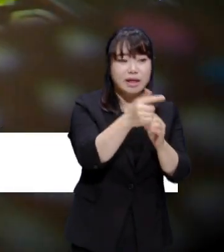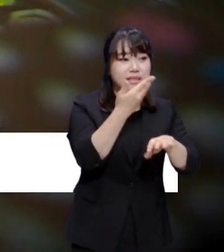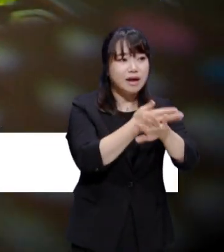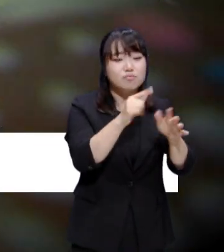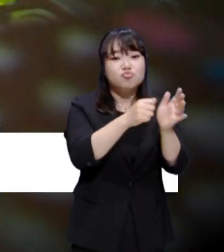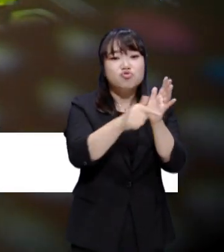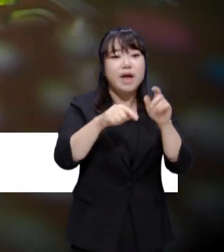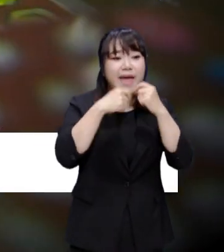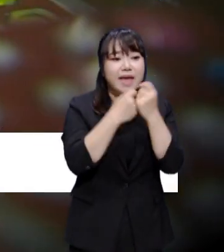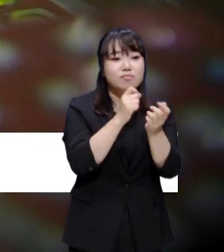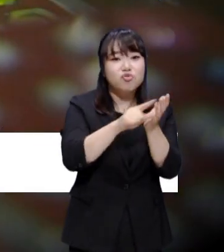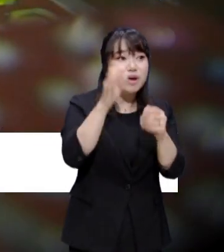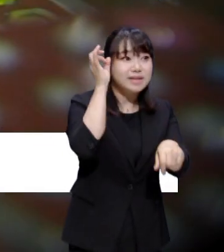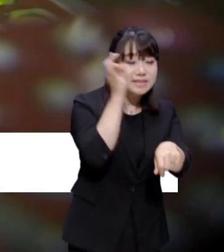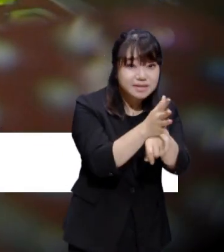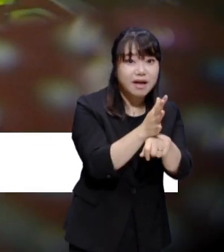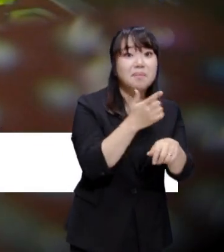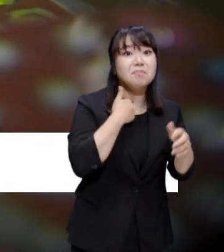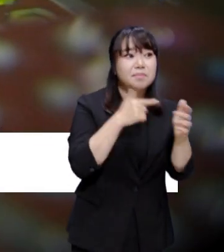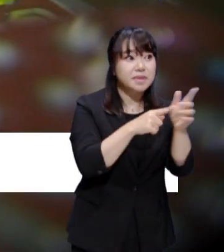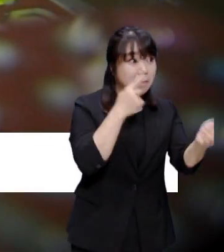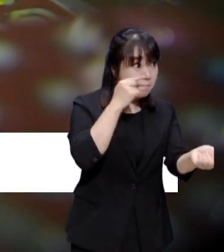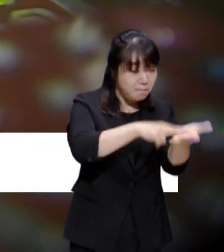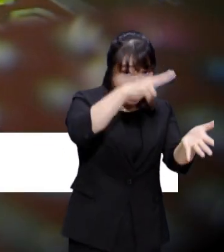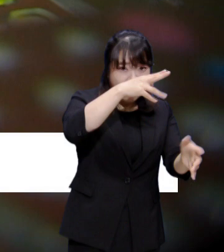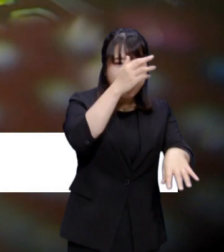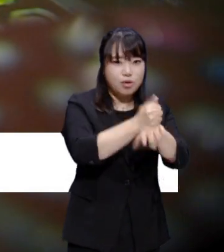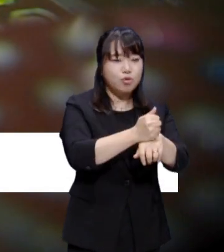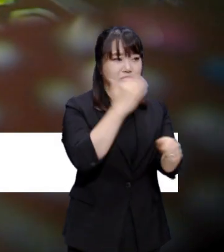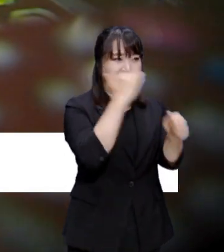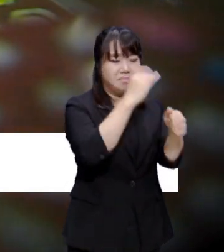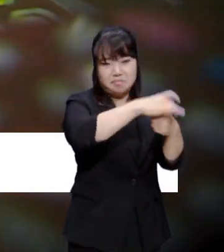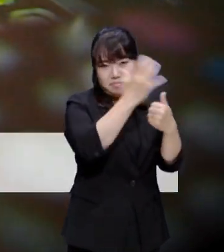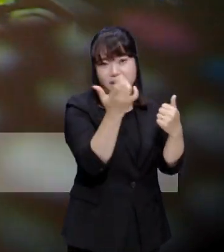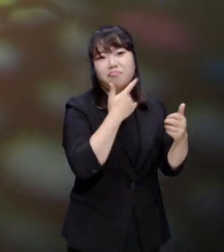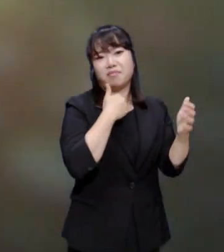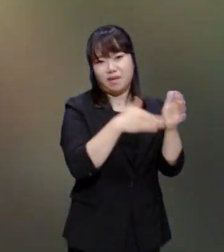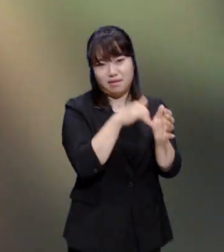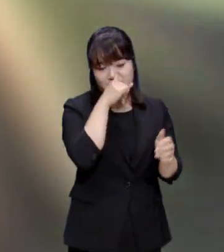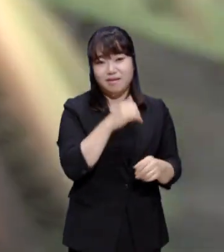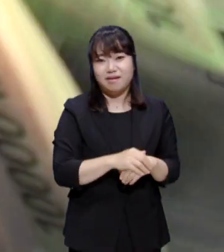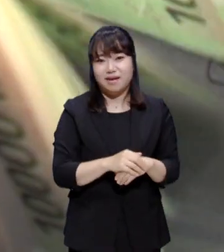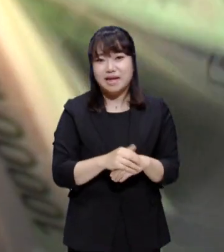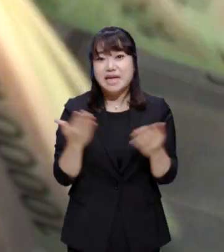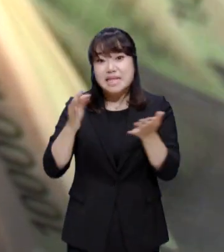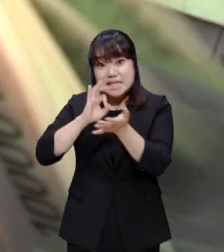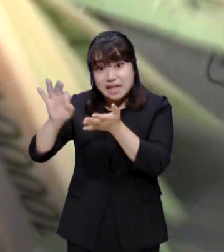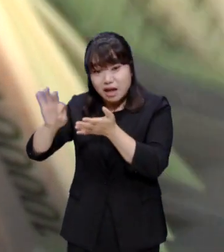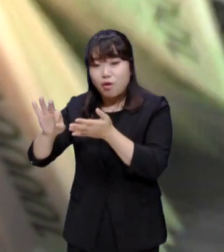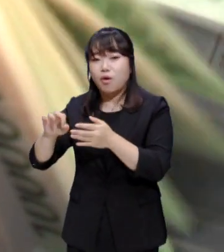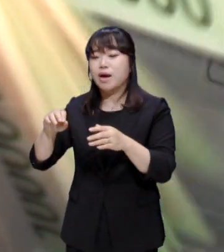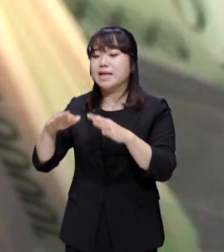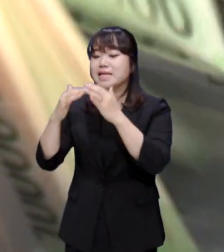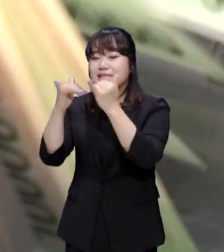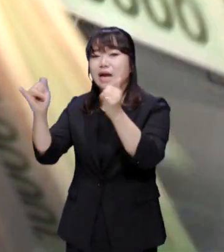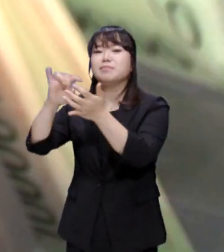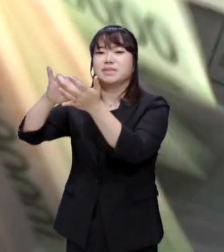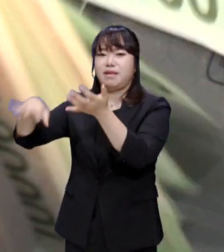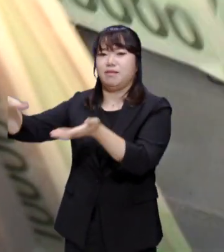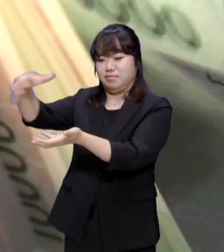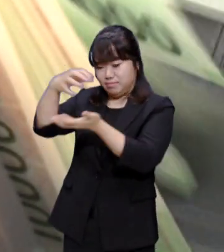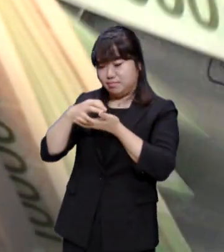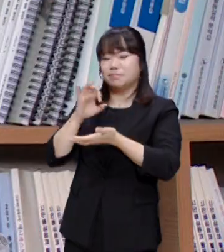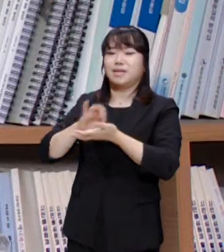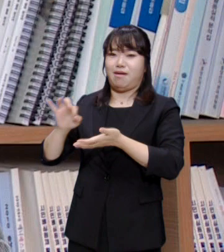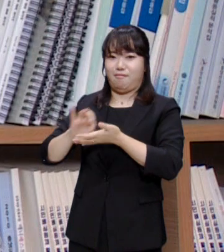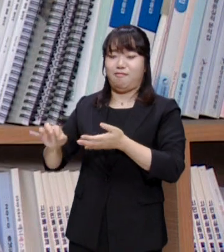샀다가 정치 생명이 끝나기도 하고 정권이 바뀌는 일도 있습니다. 업무 추진비는 바로 국민의 세금이기